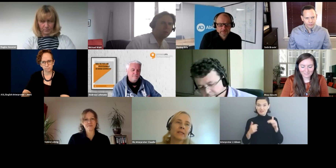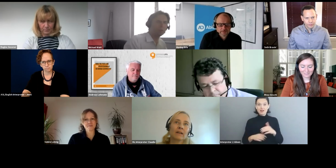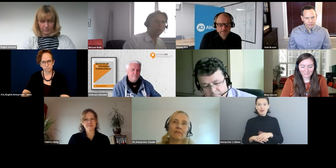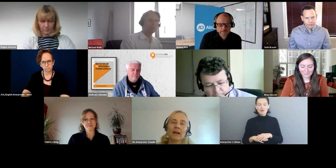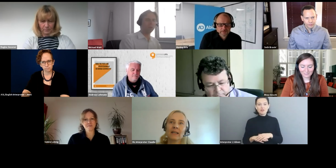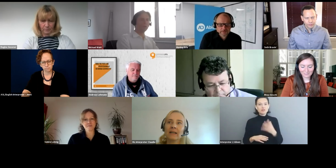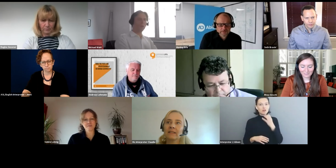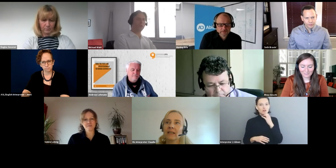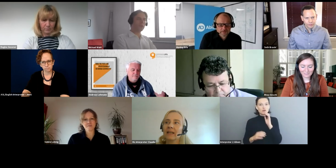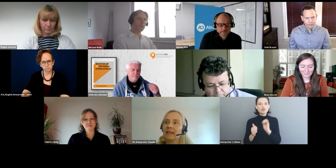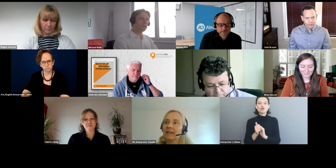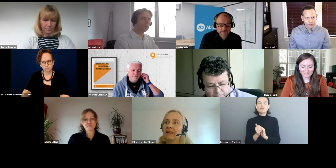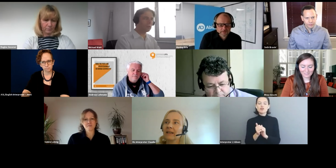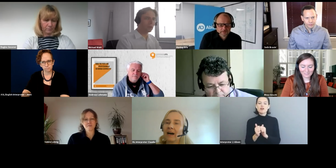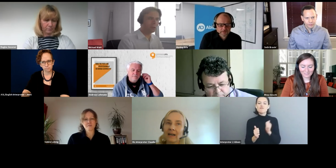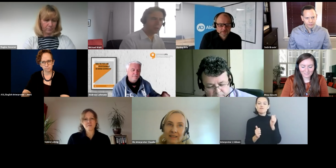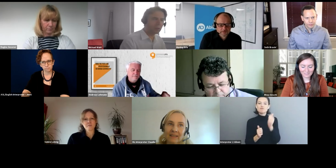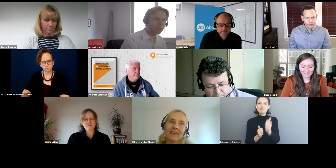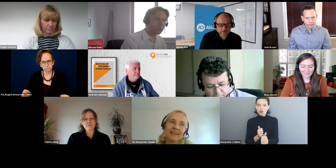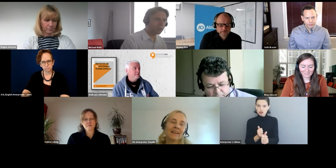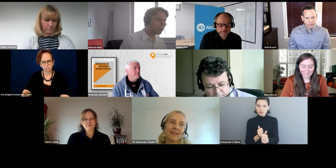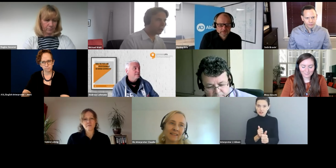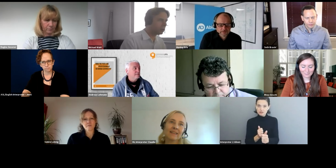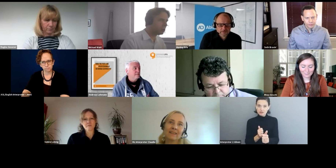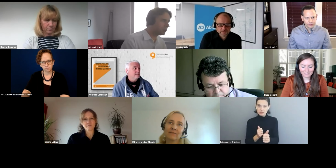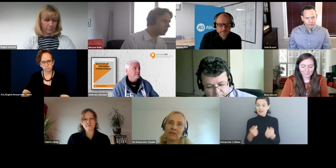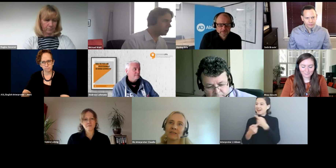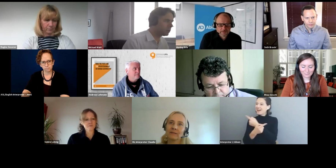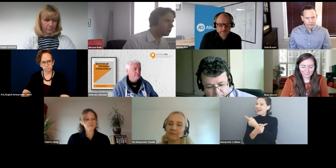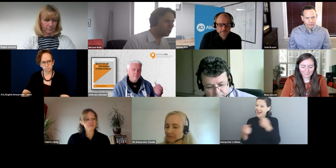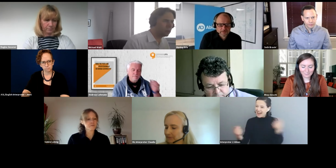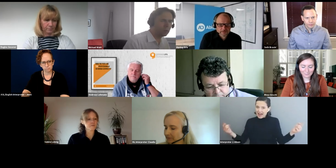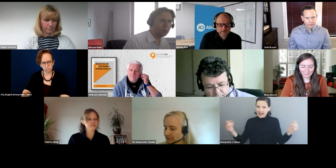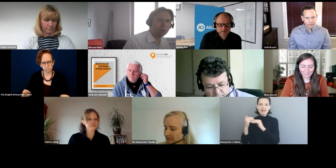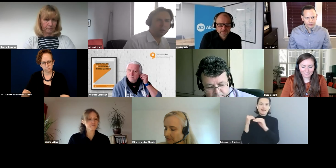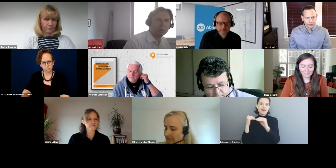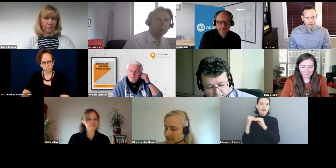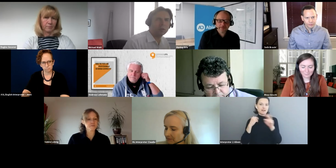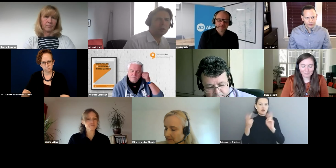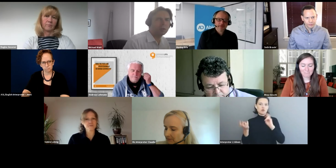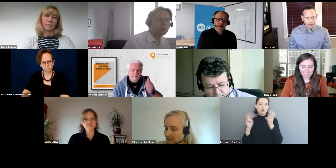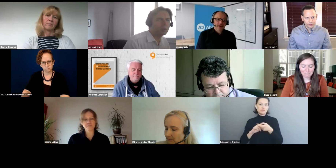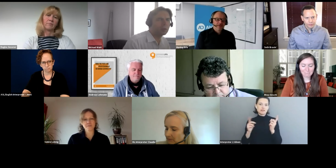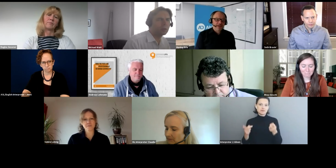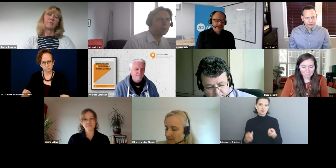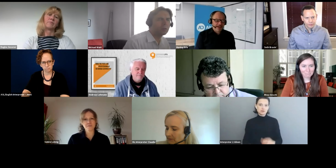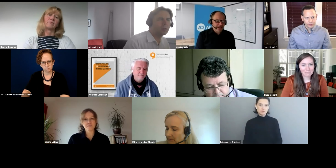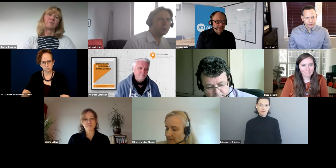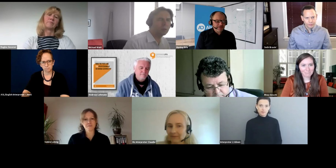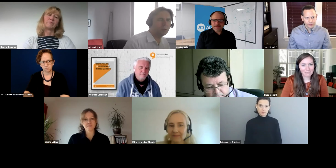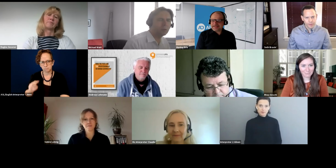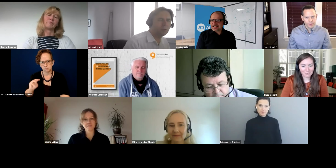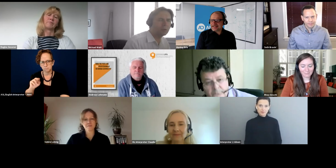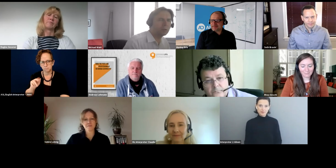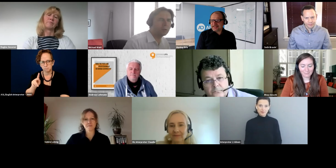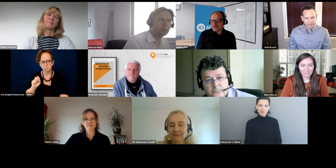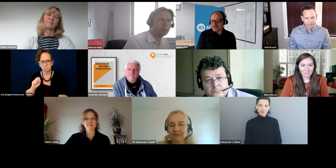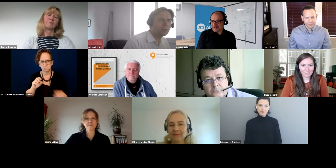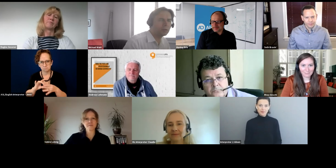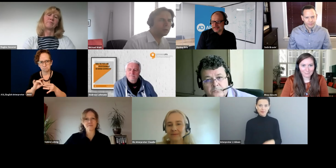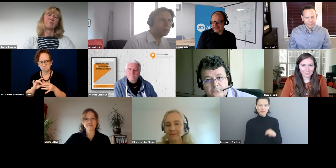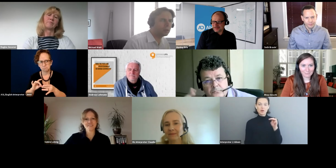Thema Barrierefreiheit in allen Ländern angegangen wird. Vielen Dank. Wir sind